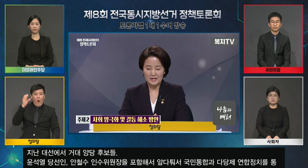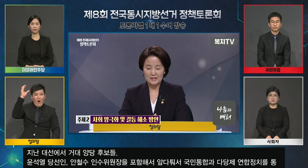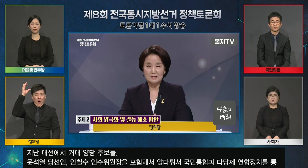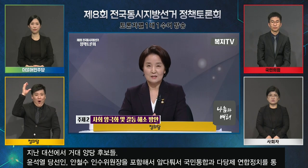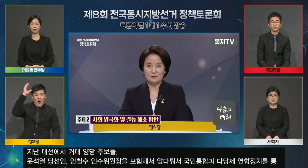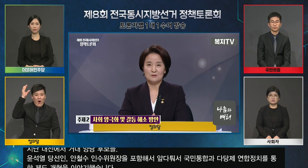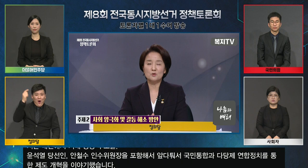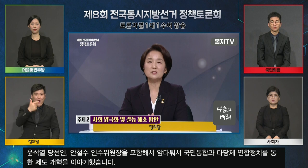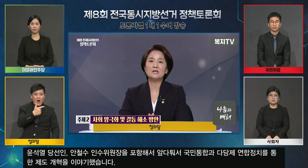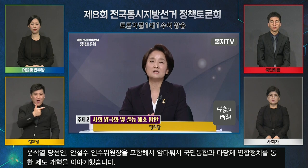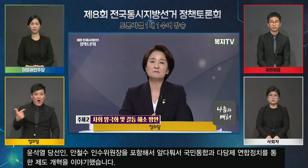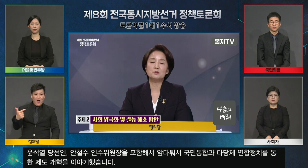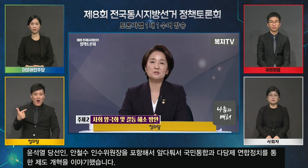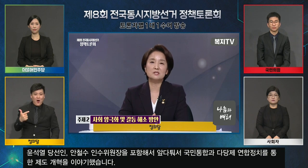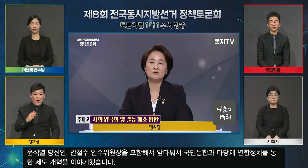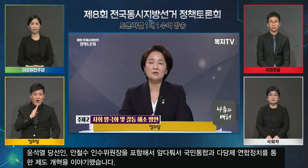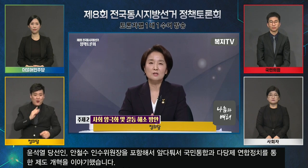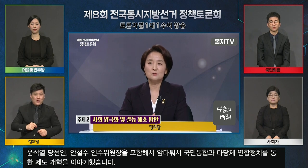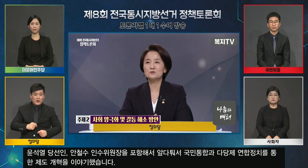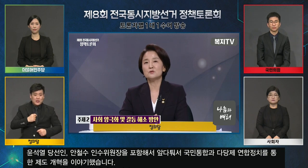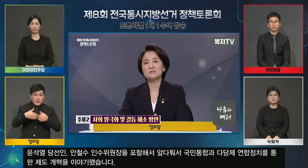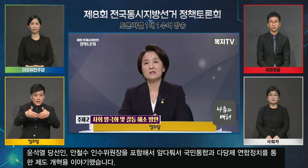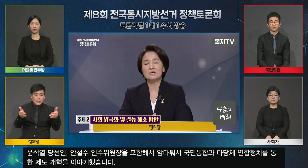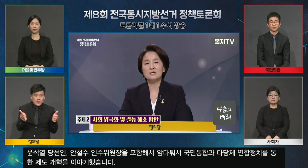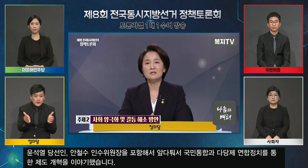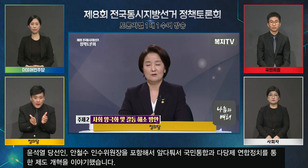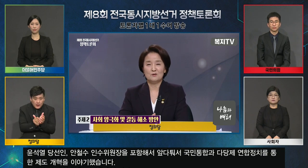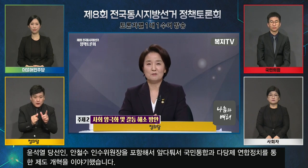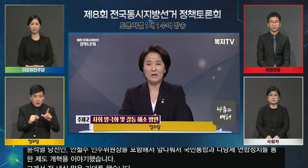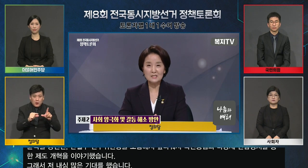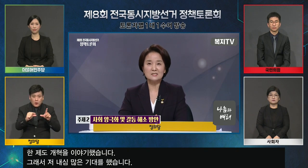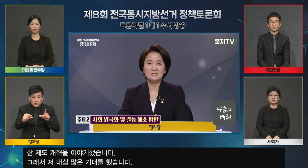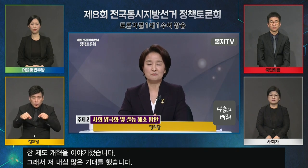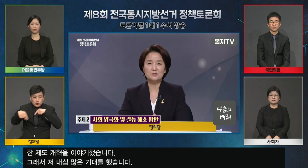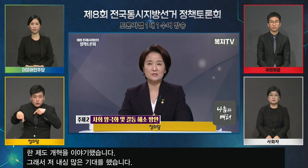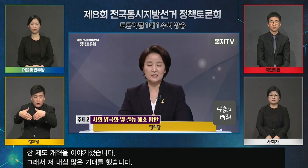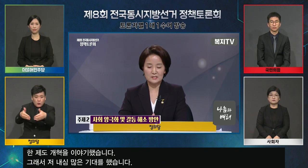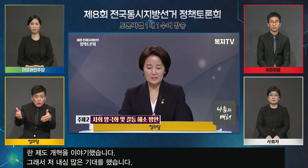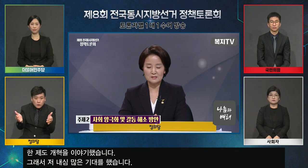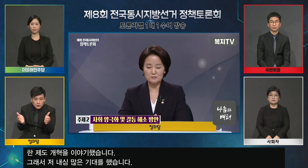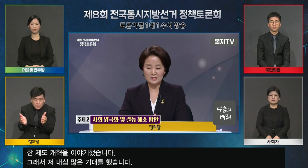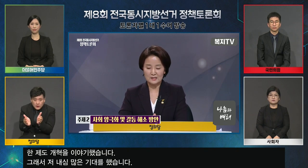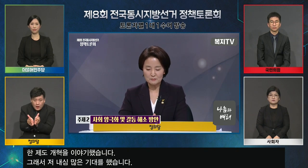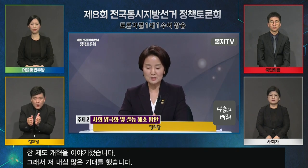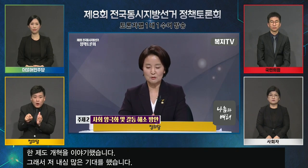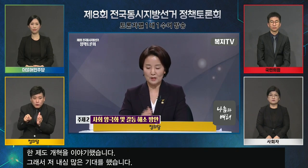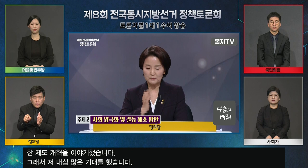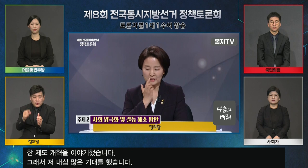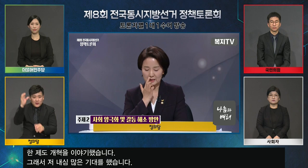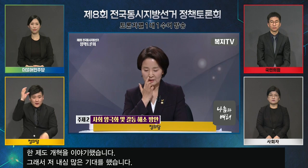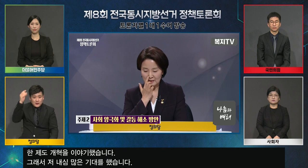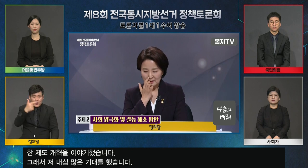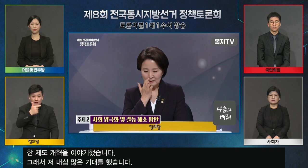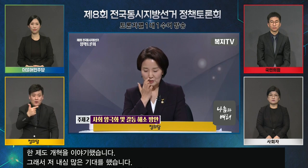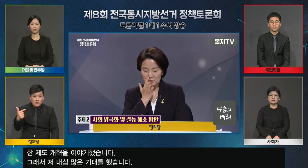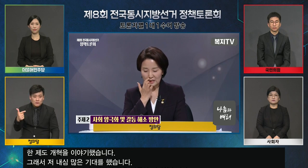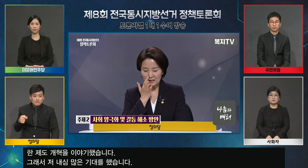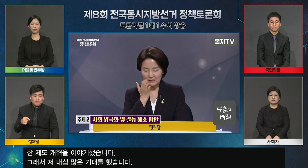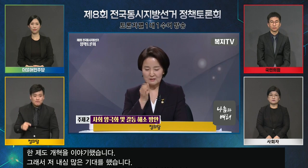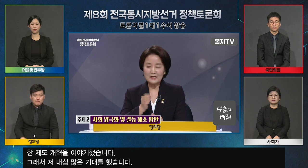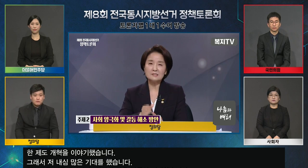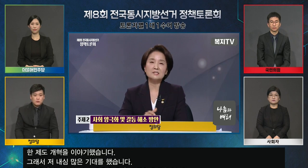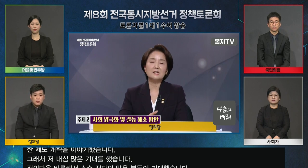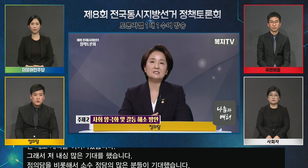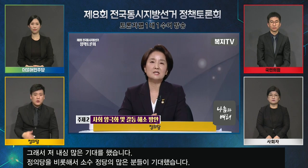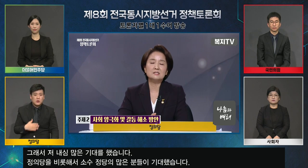했습니다. 정의당을 비롯해서 소수정당의 많은 분들이 기대했습니다. 시민들과 함께. 비록